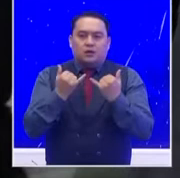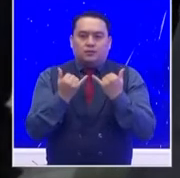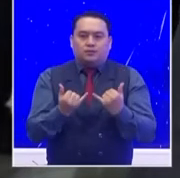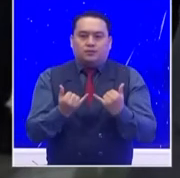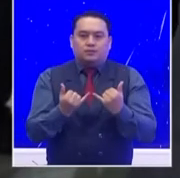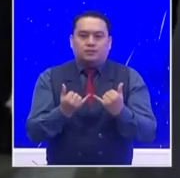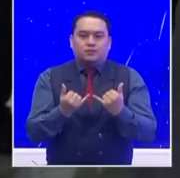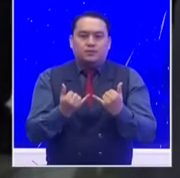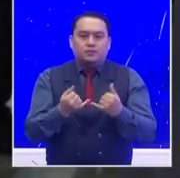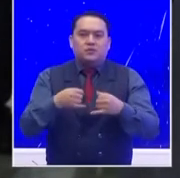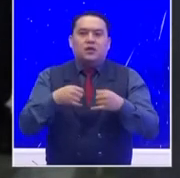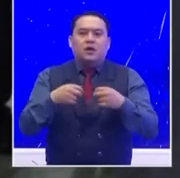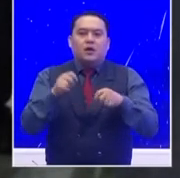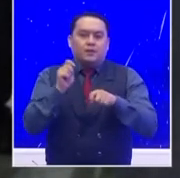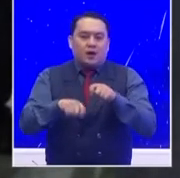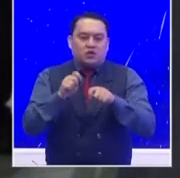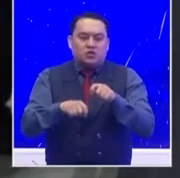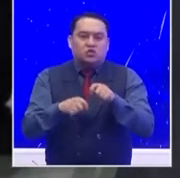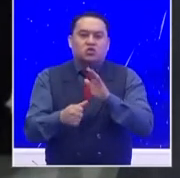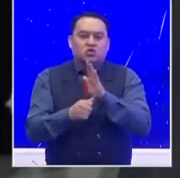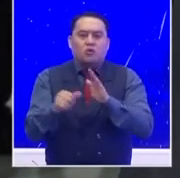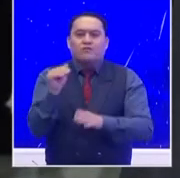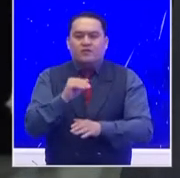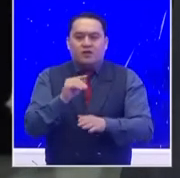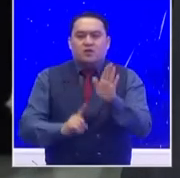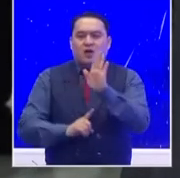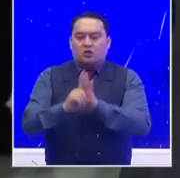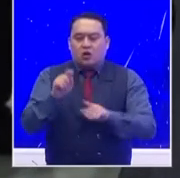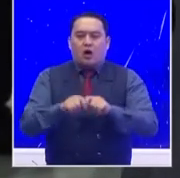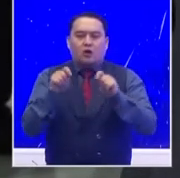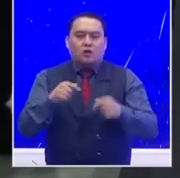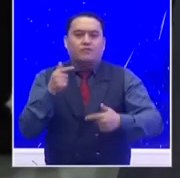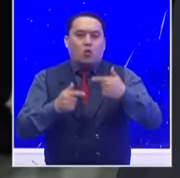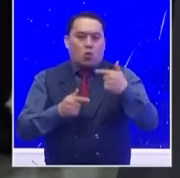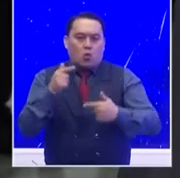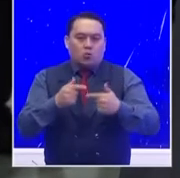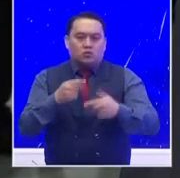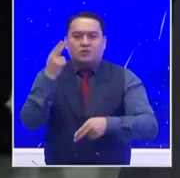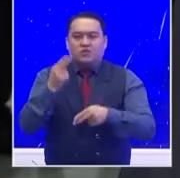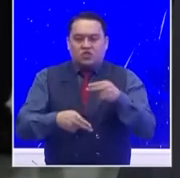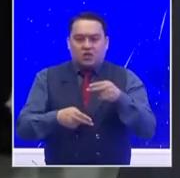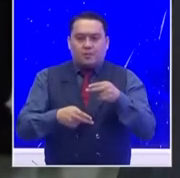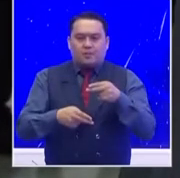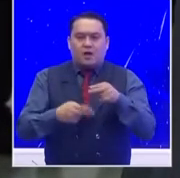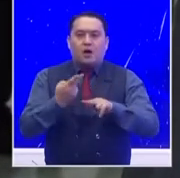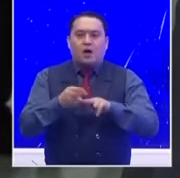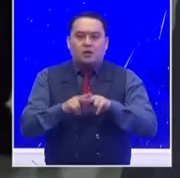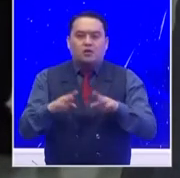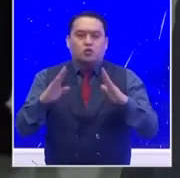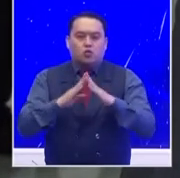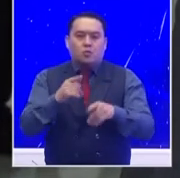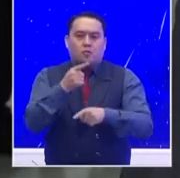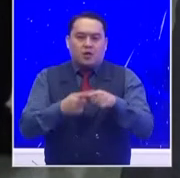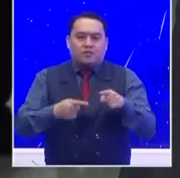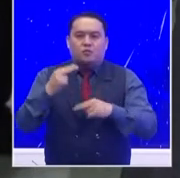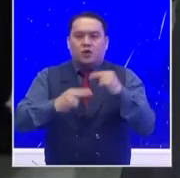решение экспертиз мы получаем 6 февраля и начинаем открытый конкурс на завершение этот дом наполовину построен